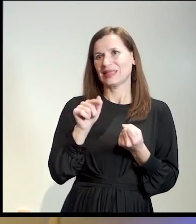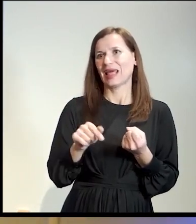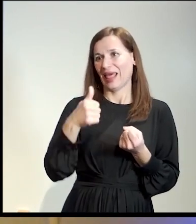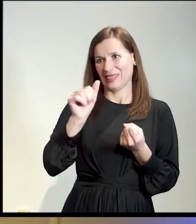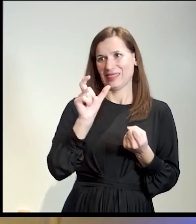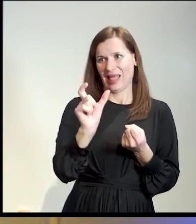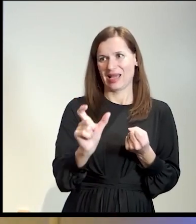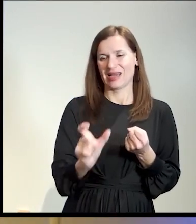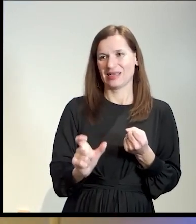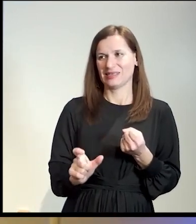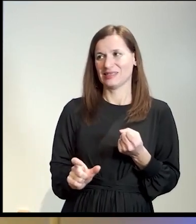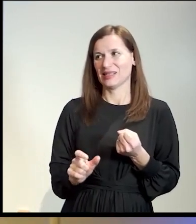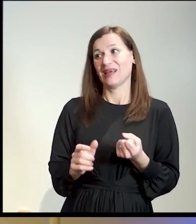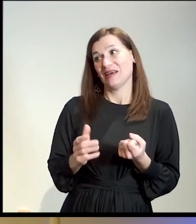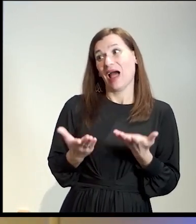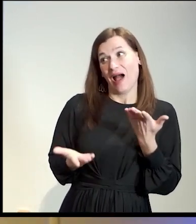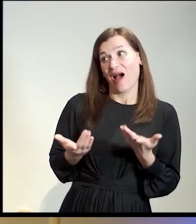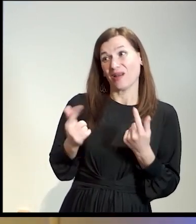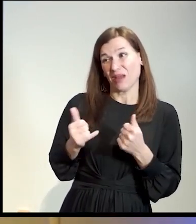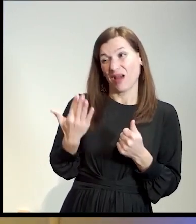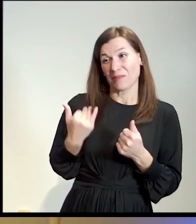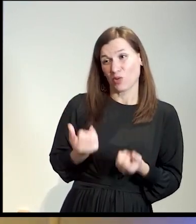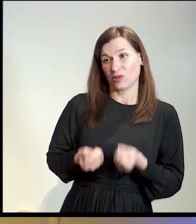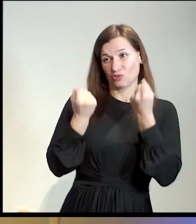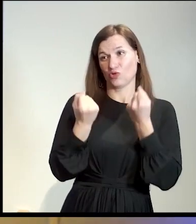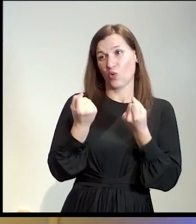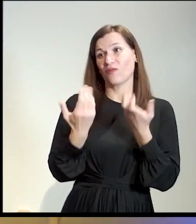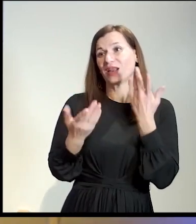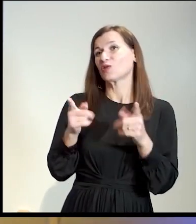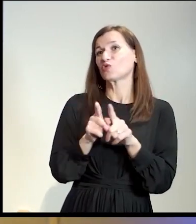Verjamem pa, da je bilo ravno tako težko izbrati med 11 besedami.